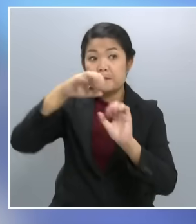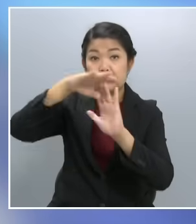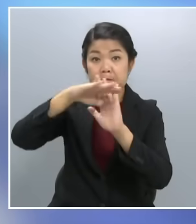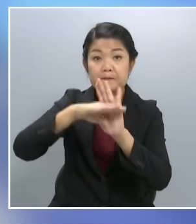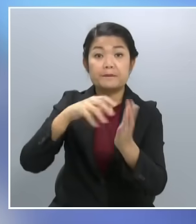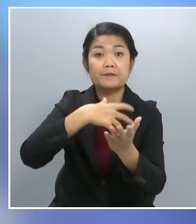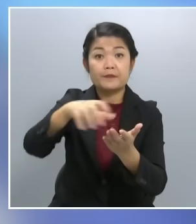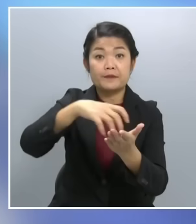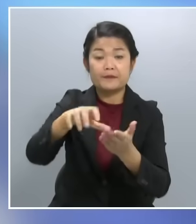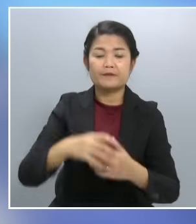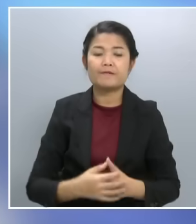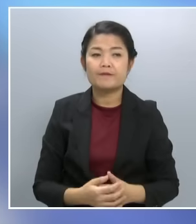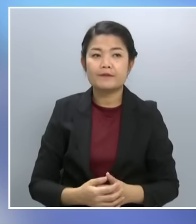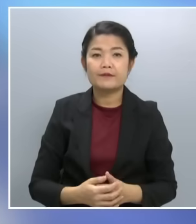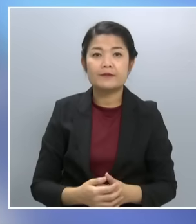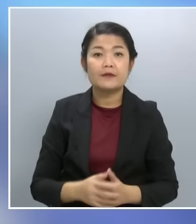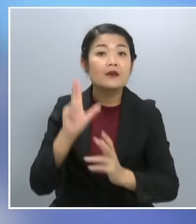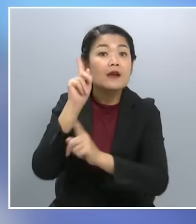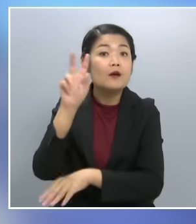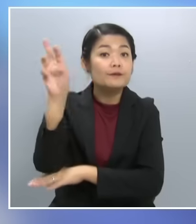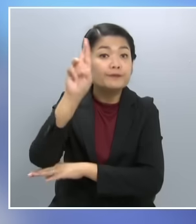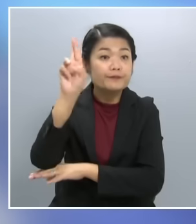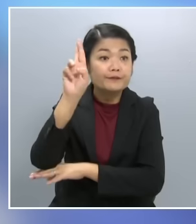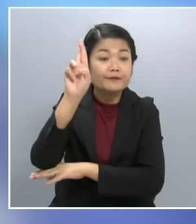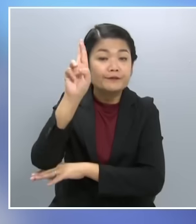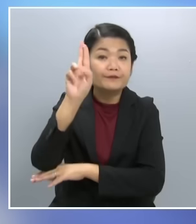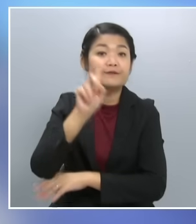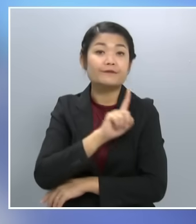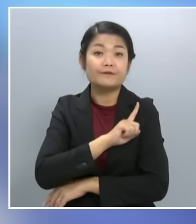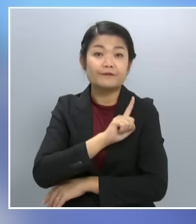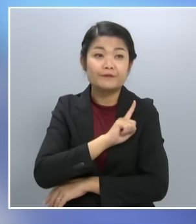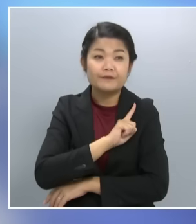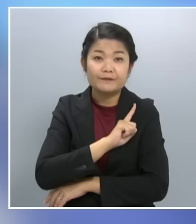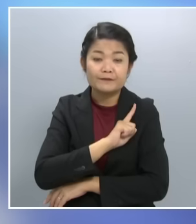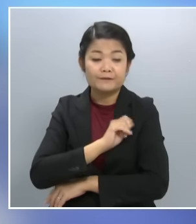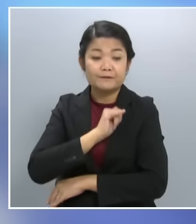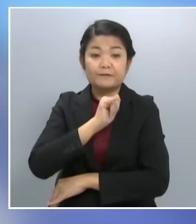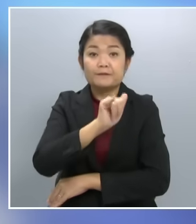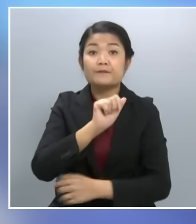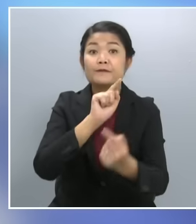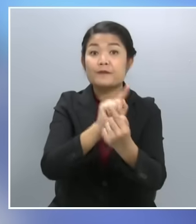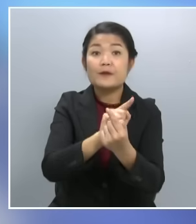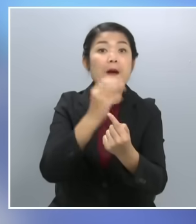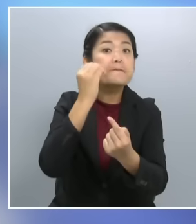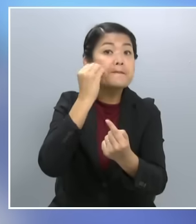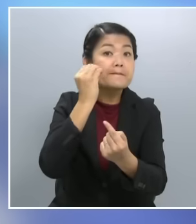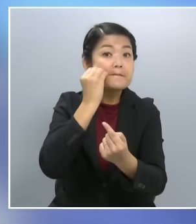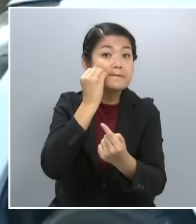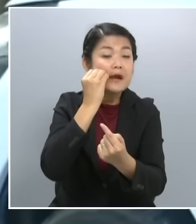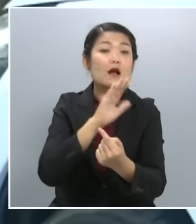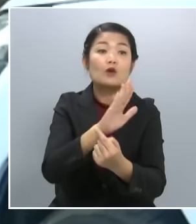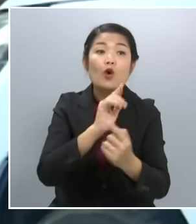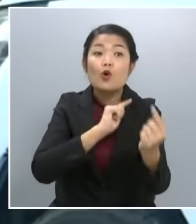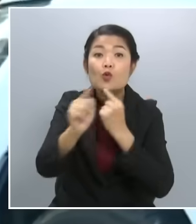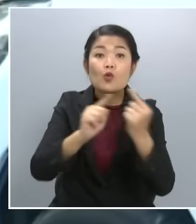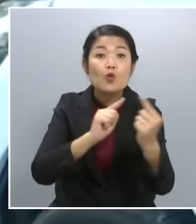ชมครับเรื่องนี้นะครับทางทีมข่าวเที่ยงวันทันเหตุการณ์นะครับโดยคุณสิทธิกรปักกำนนนะครับเดินทางไปที่บ้านที่เกิดเหตุนะฮะไปพูดคุยกับ